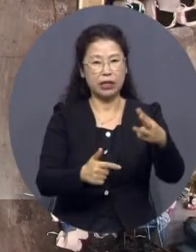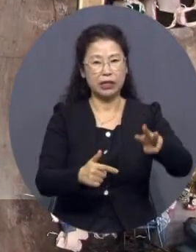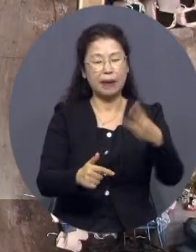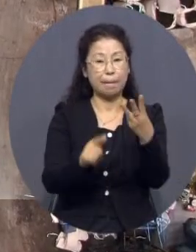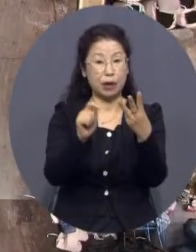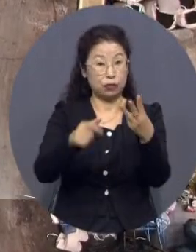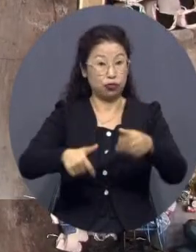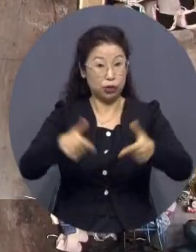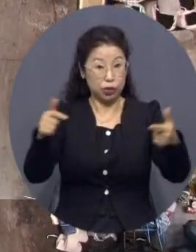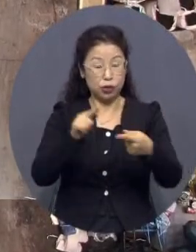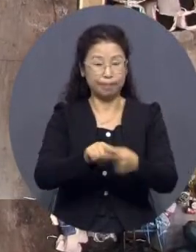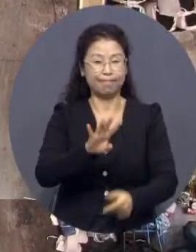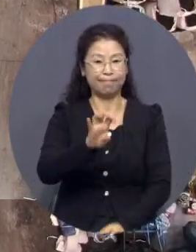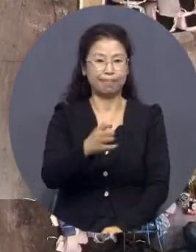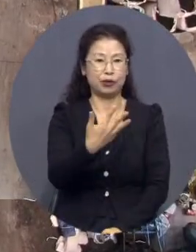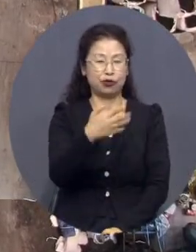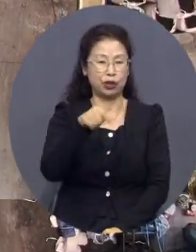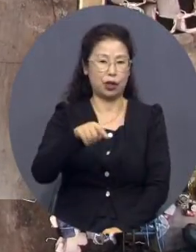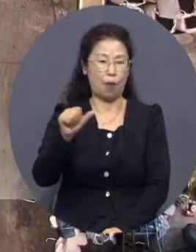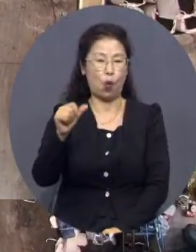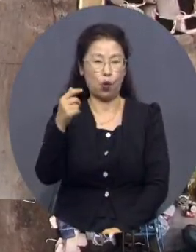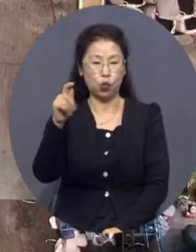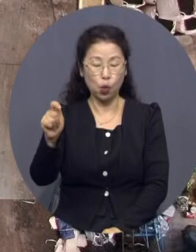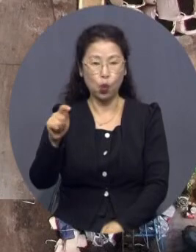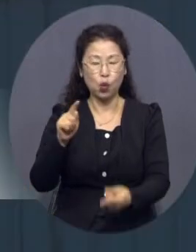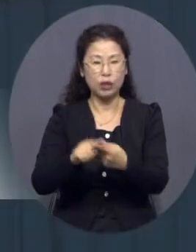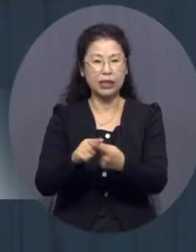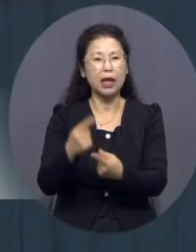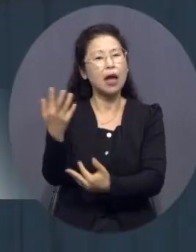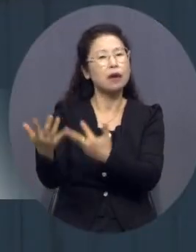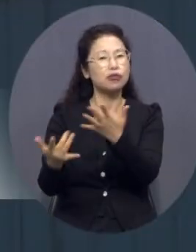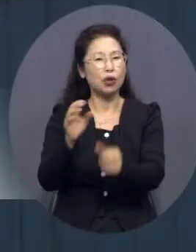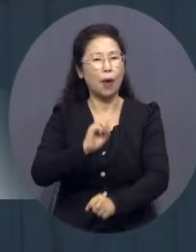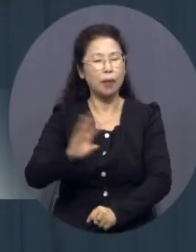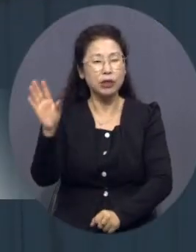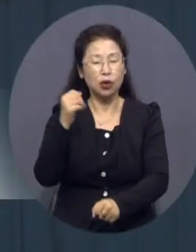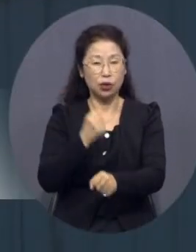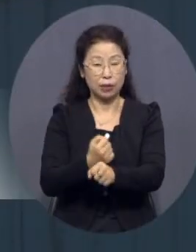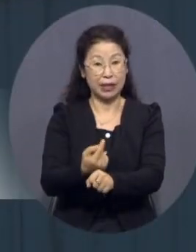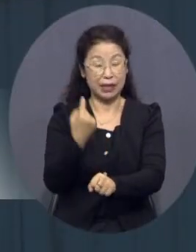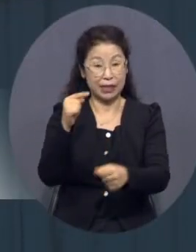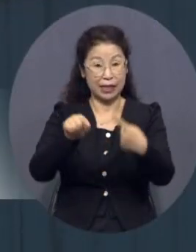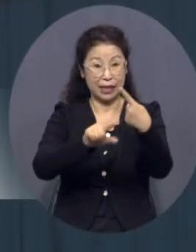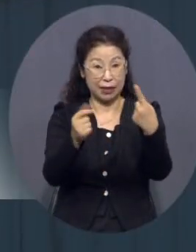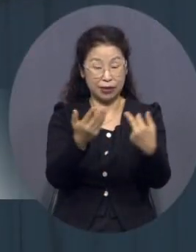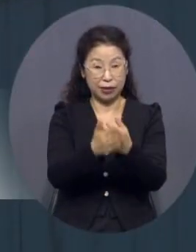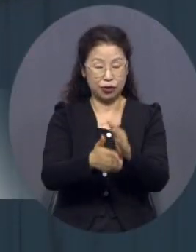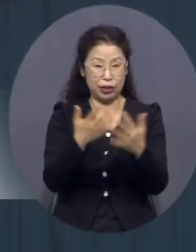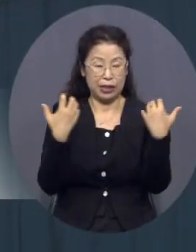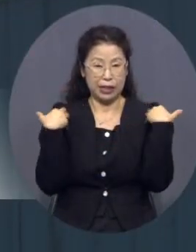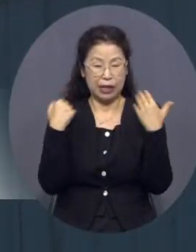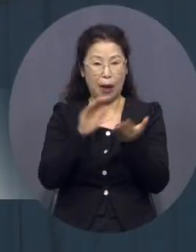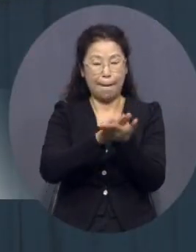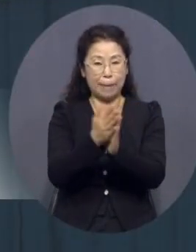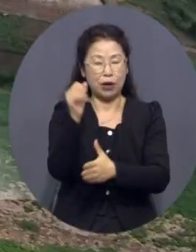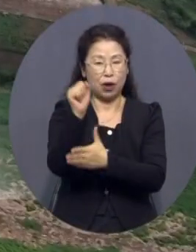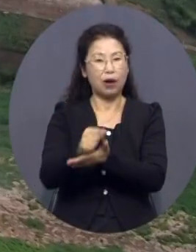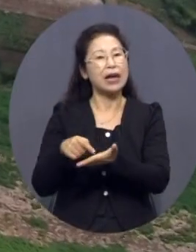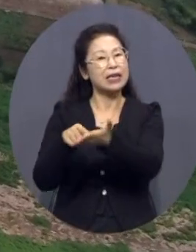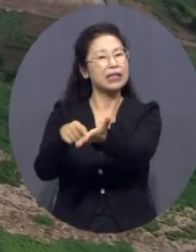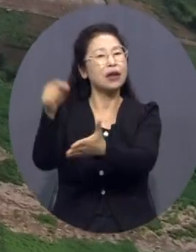늘리고 49.5톤은 소각하겠다며 지난해 1월 제주시로부터 변경허가를